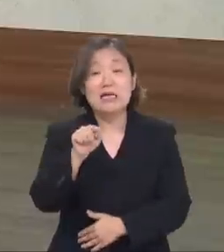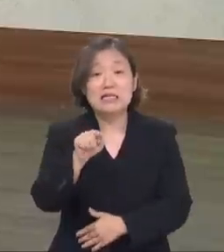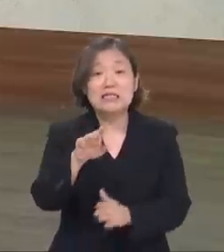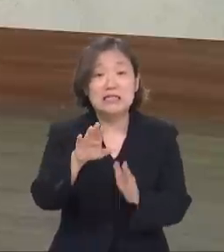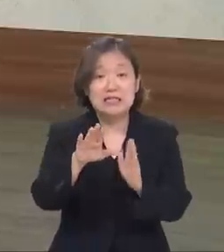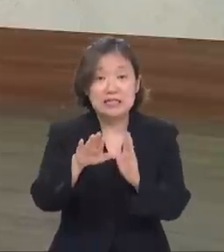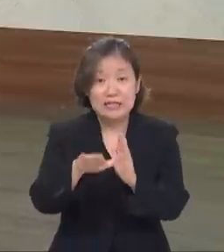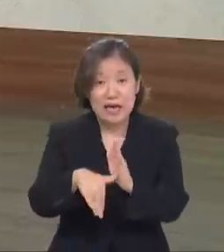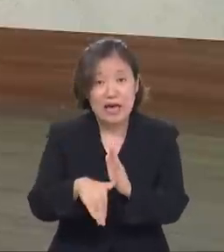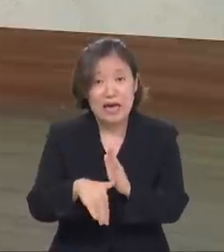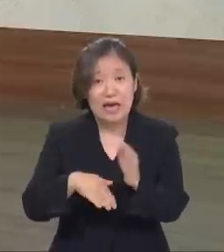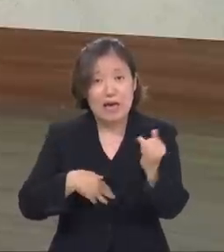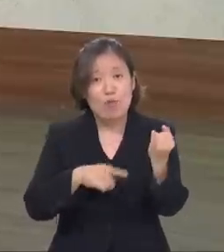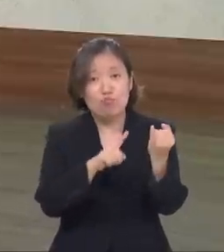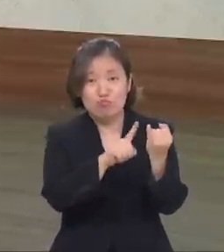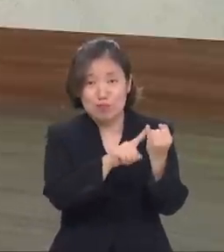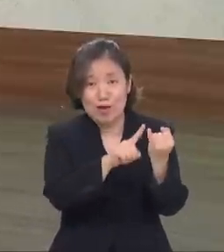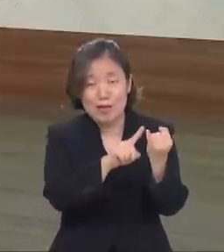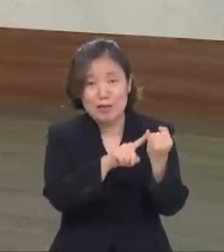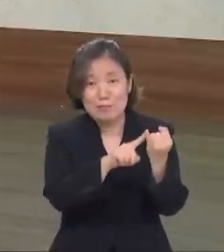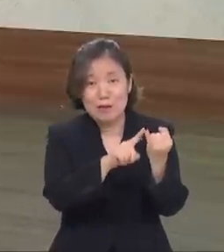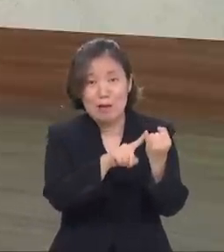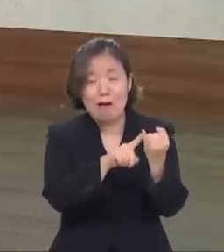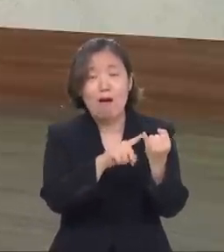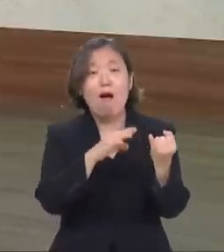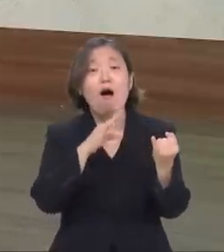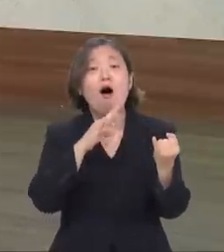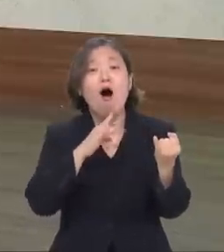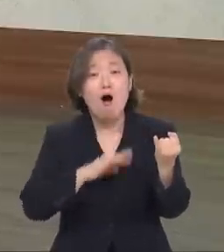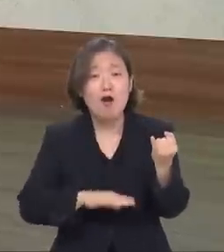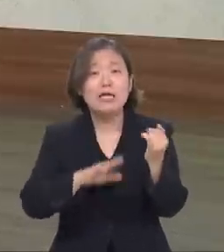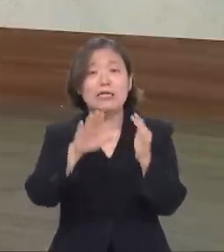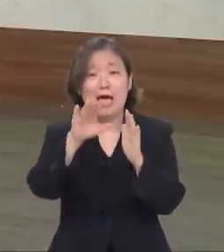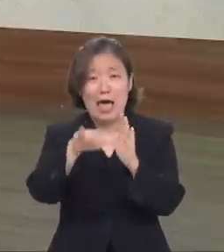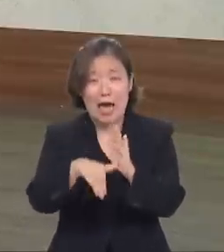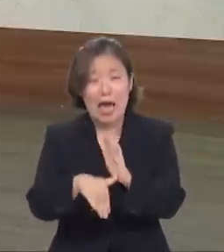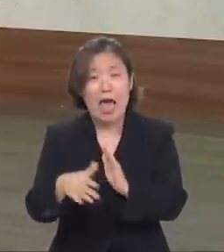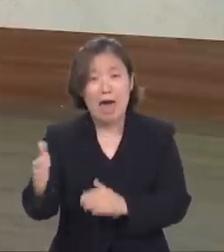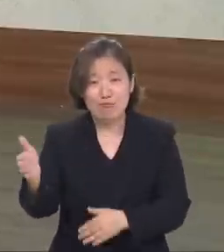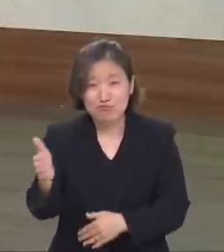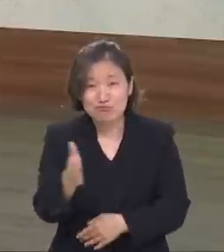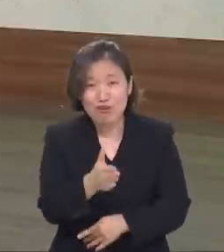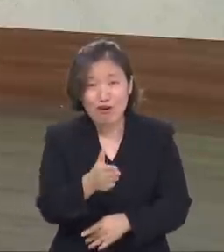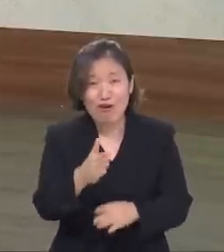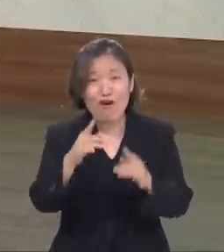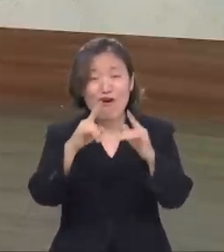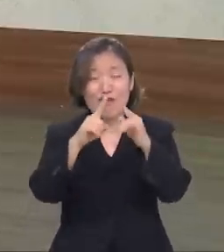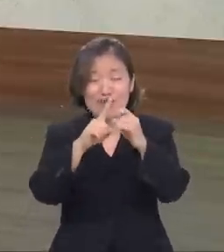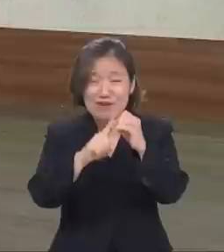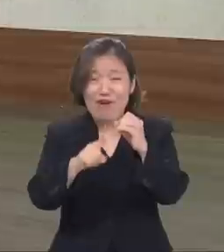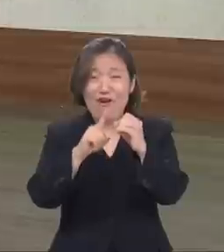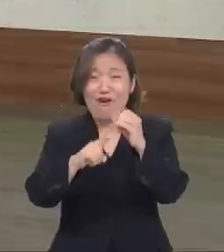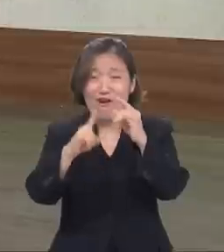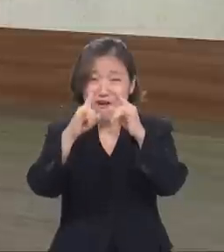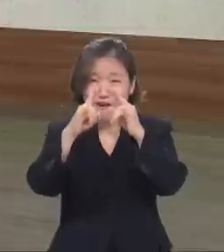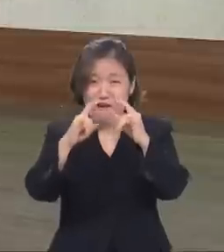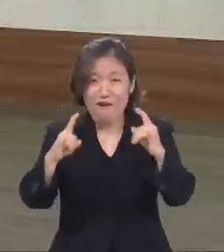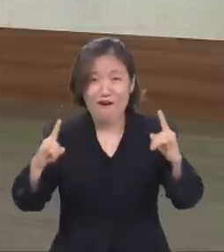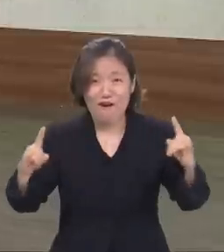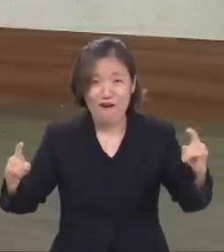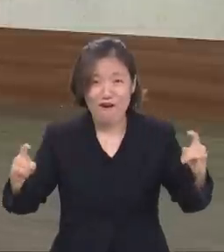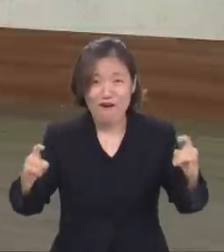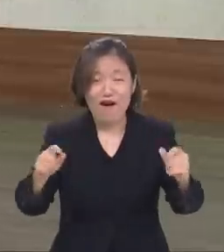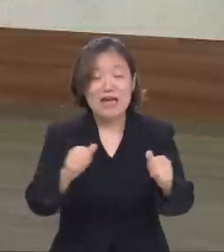이 불자님이 어렸을 때부터 열심히 이제 절에 다니던 불자님이셨으니까 집안에